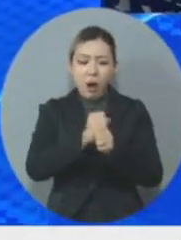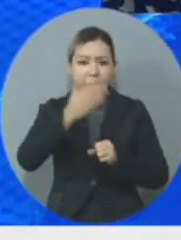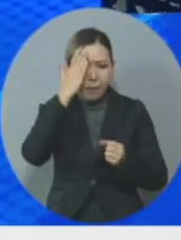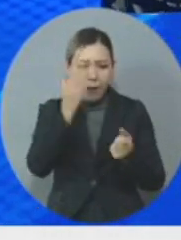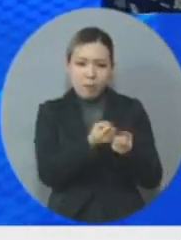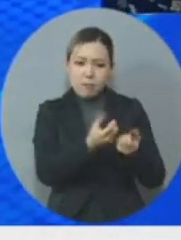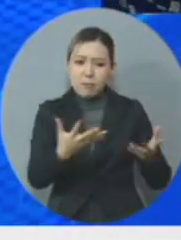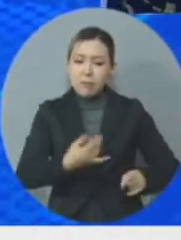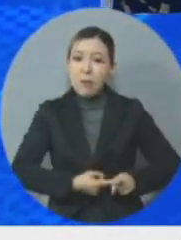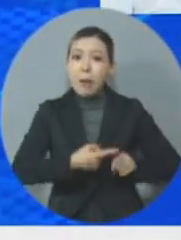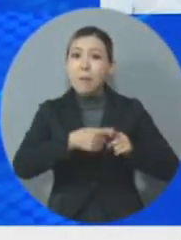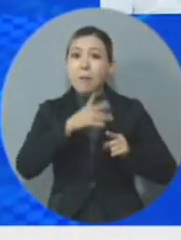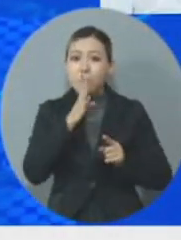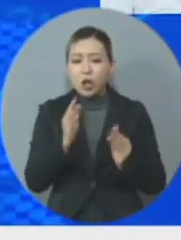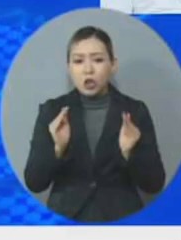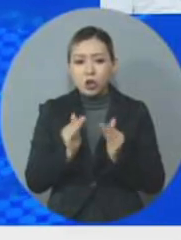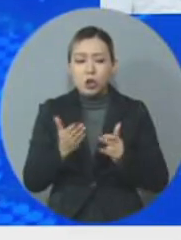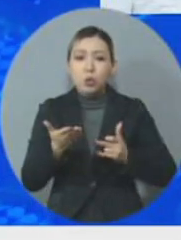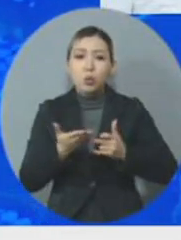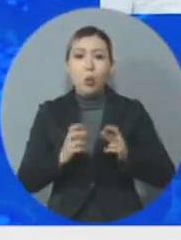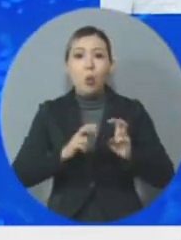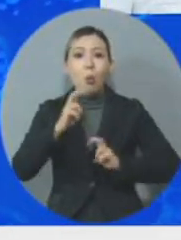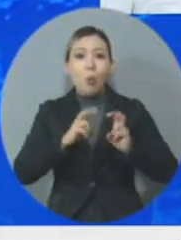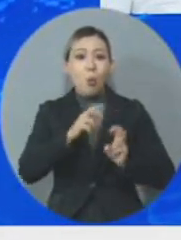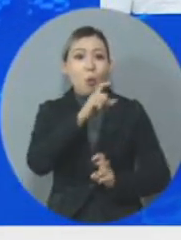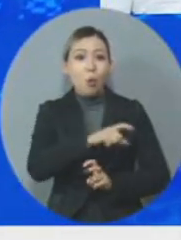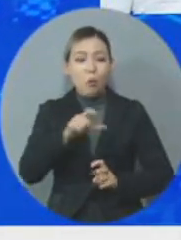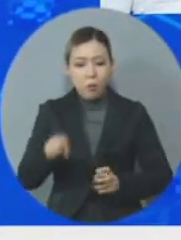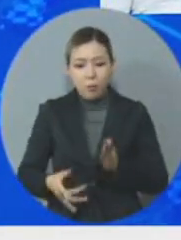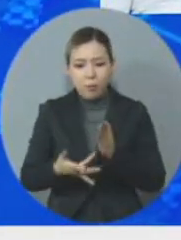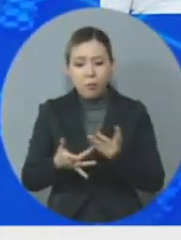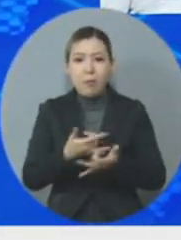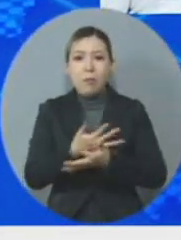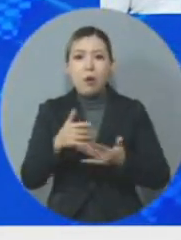дунд бизнес эрхлэгчид өнөөдөр тоног төхөөрөмжийг гардуул өглөө.